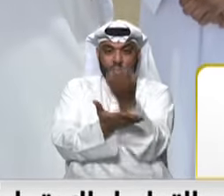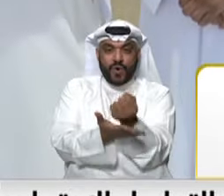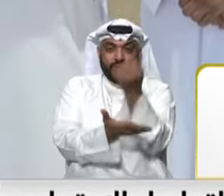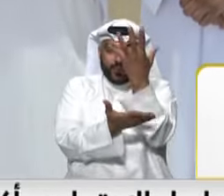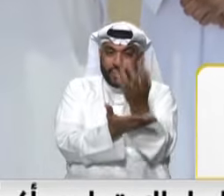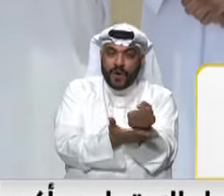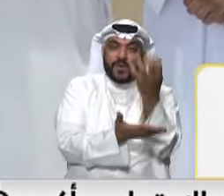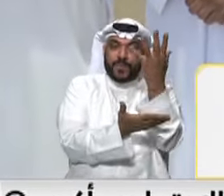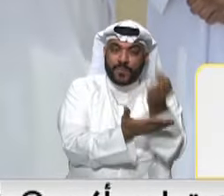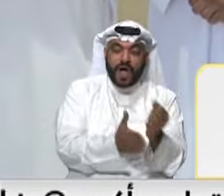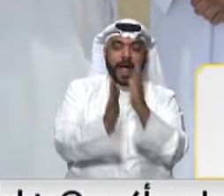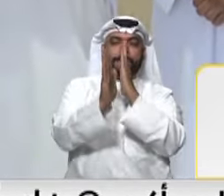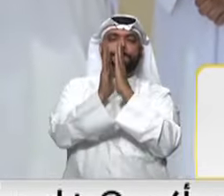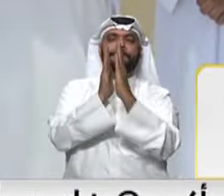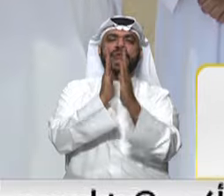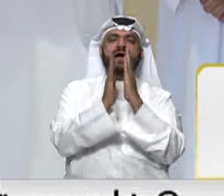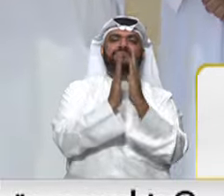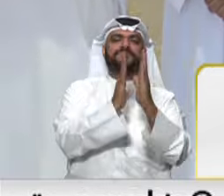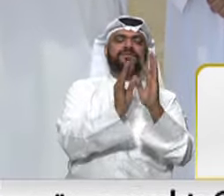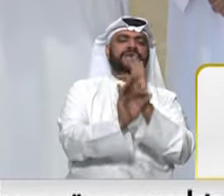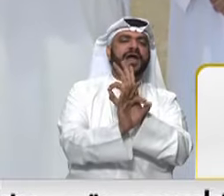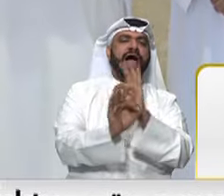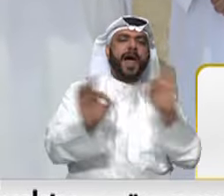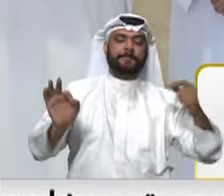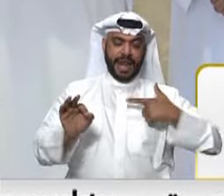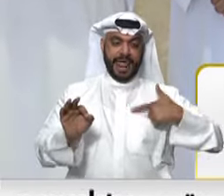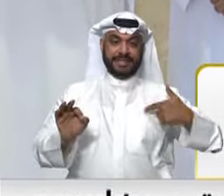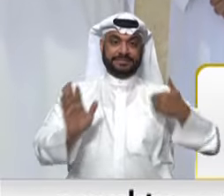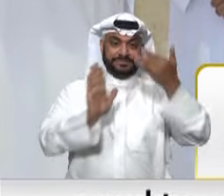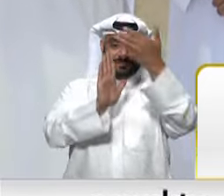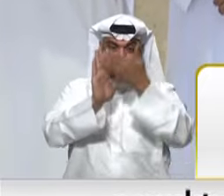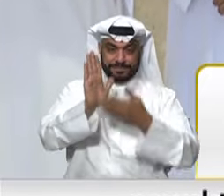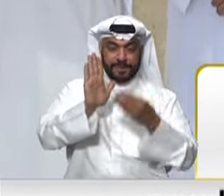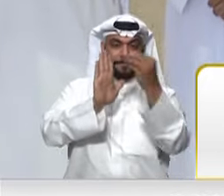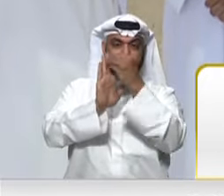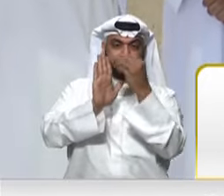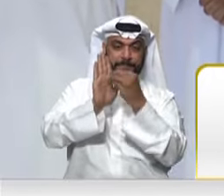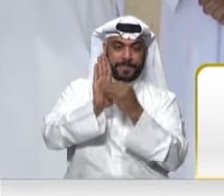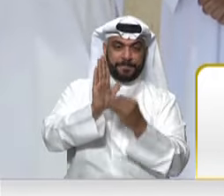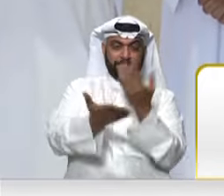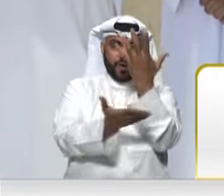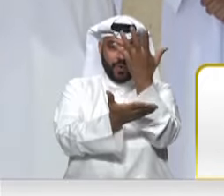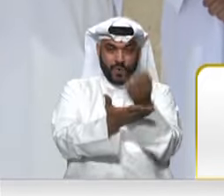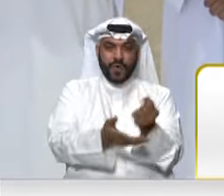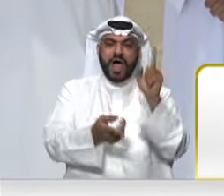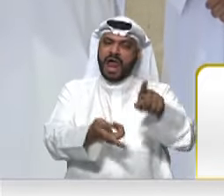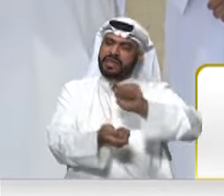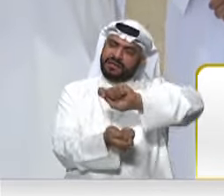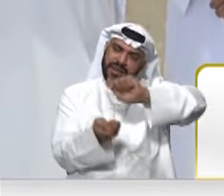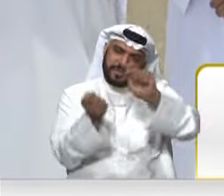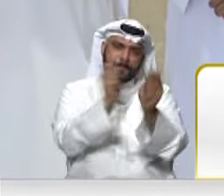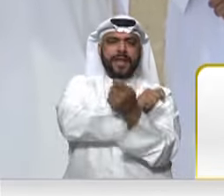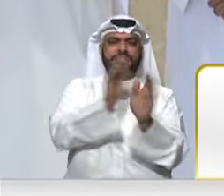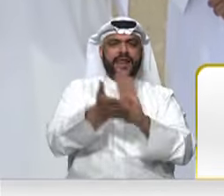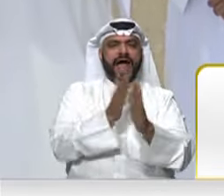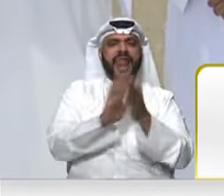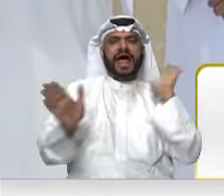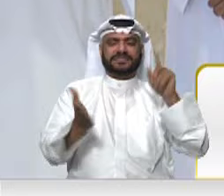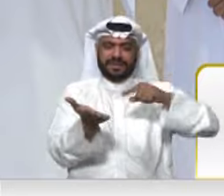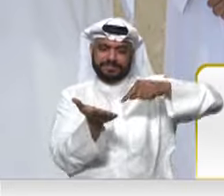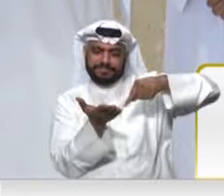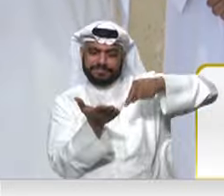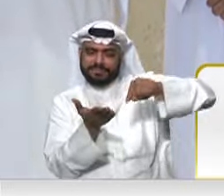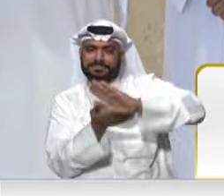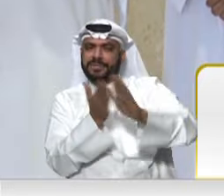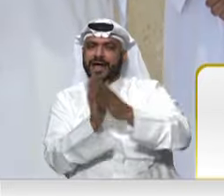وأنظمة وأرشفة الانتقال من المرحلة اليدوية إلى نظم المعلومات، كلها تمشي